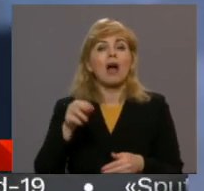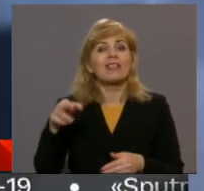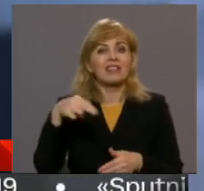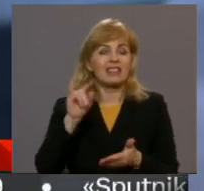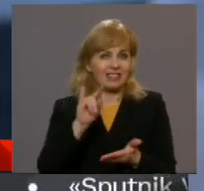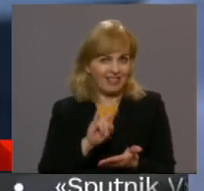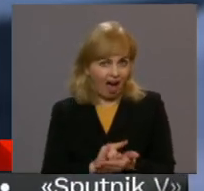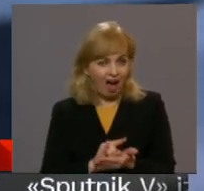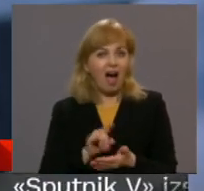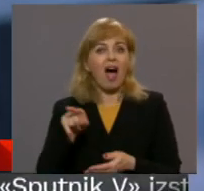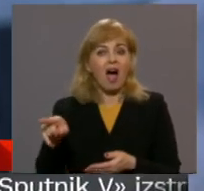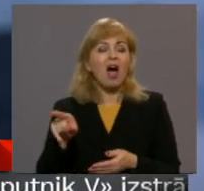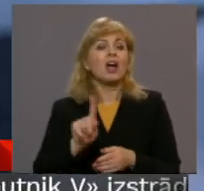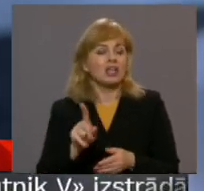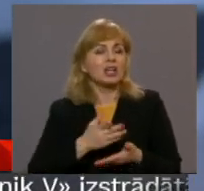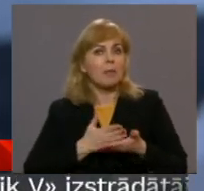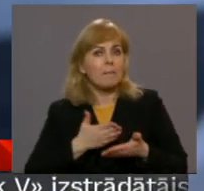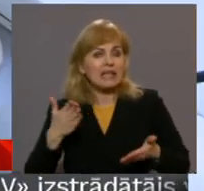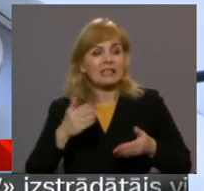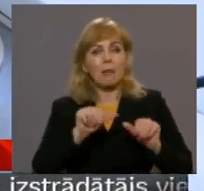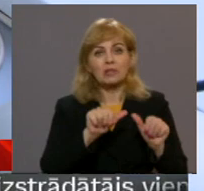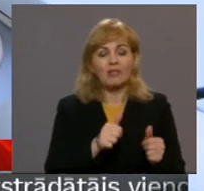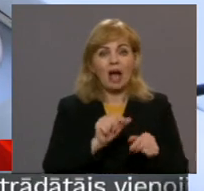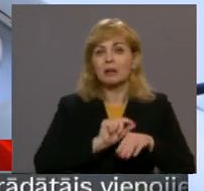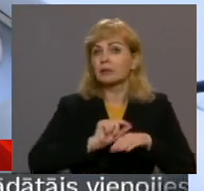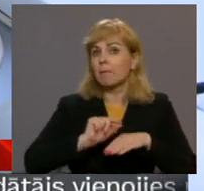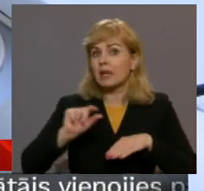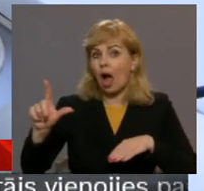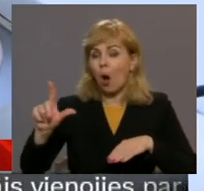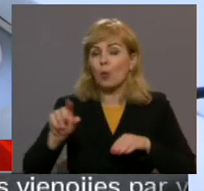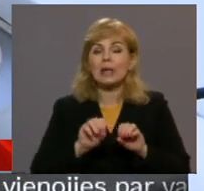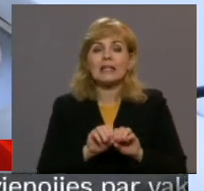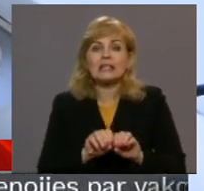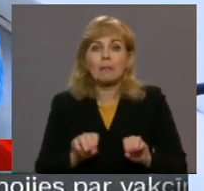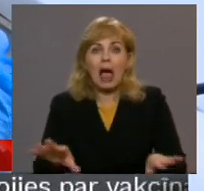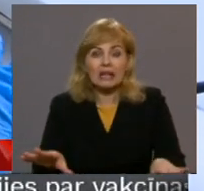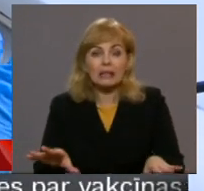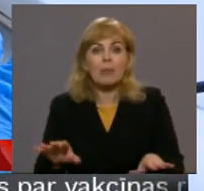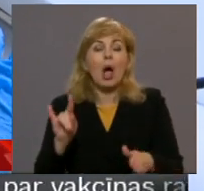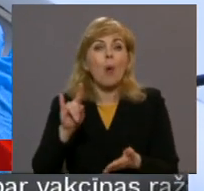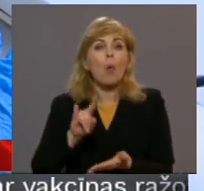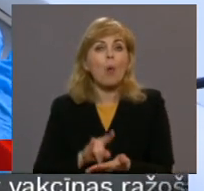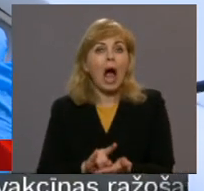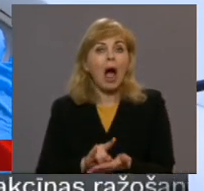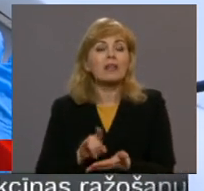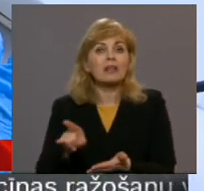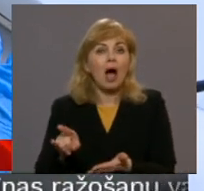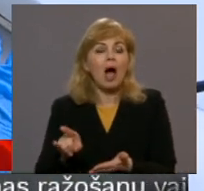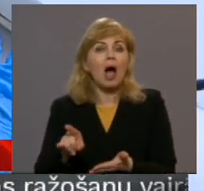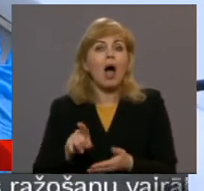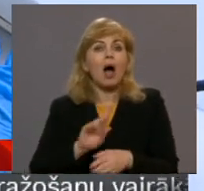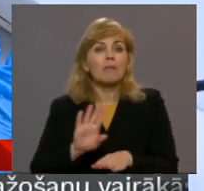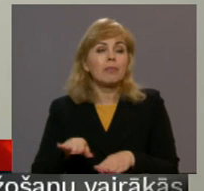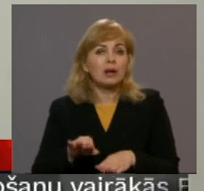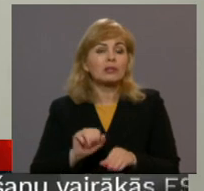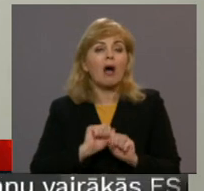par potenciālu bīstamu variantu. Pieaug viņa izplatība tai pašā Ugandā, viņš ir nodominējis diezgan ātri pār